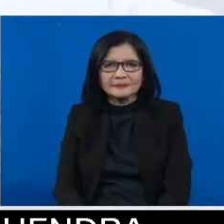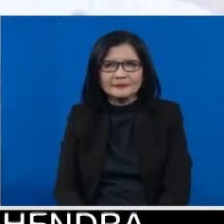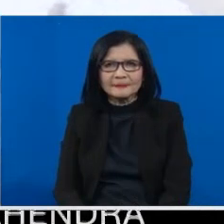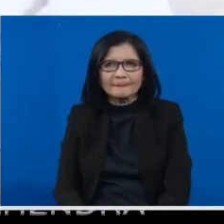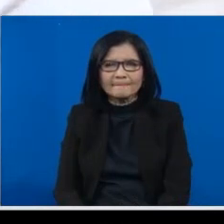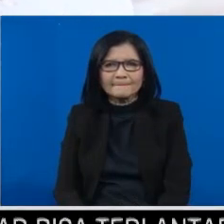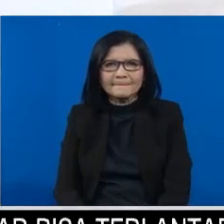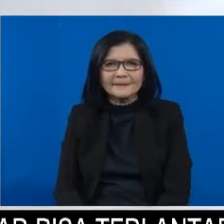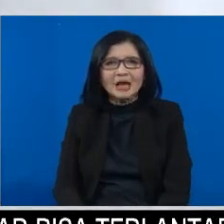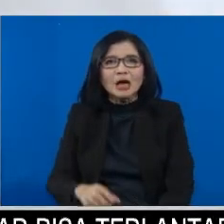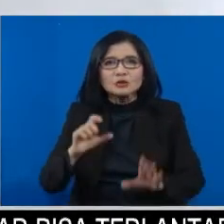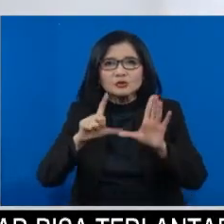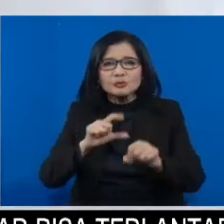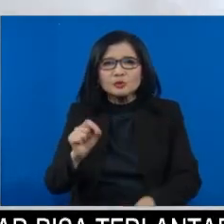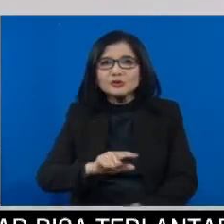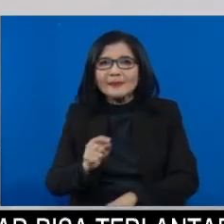okupansi naik